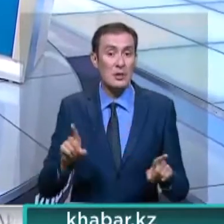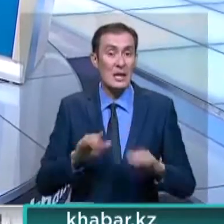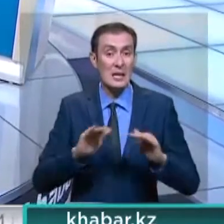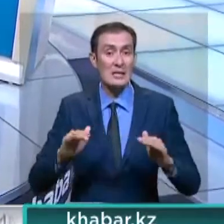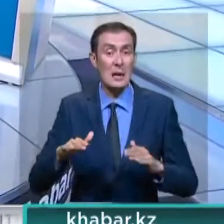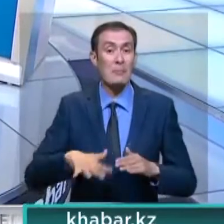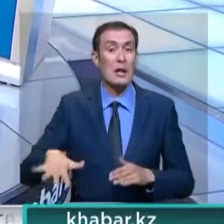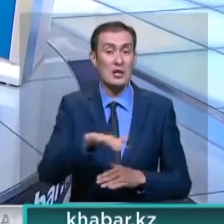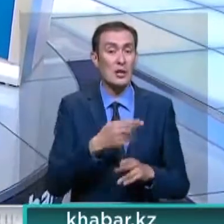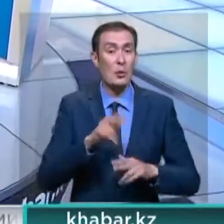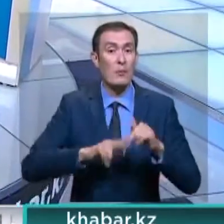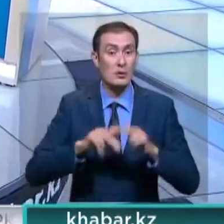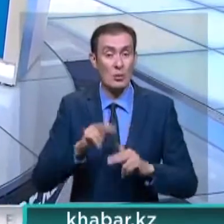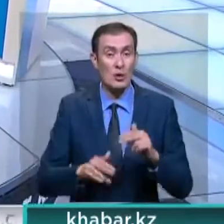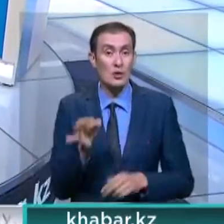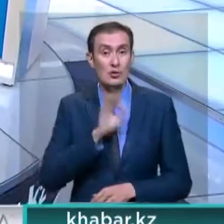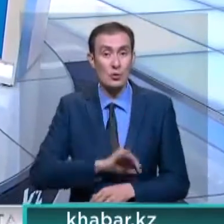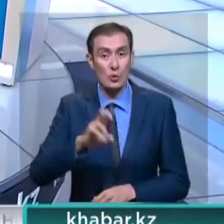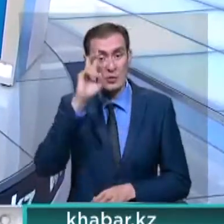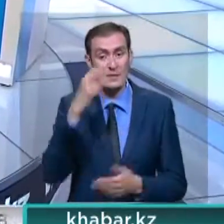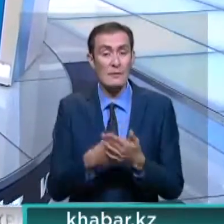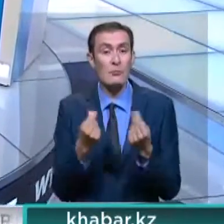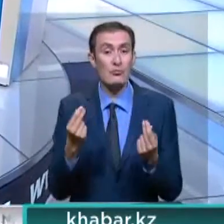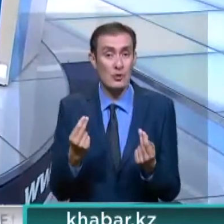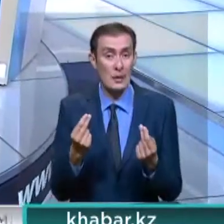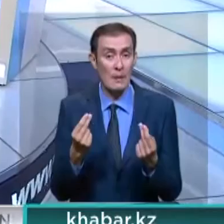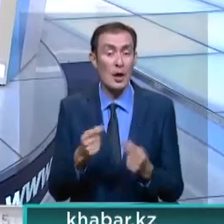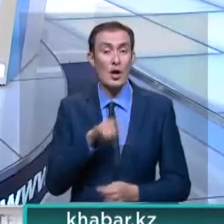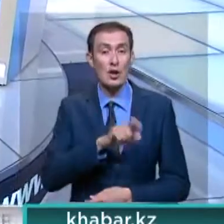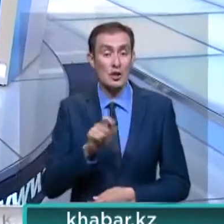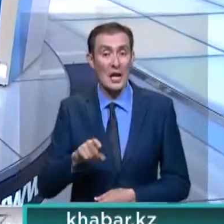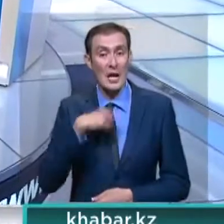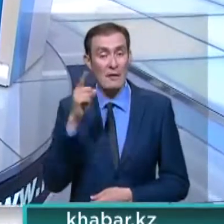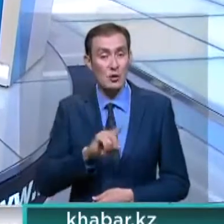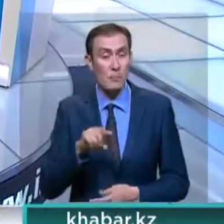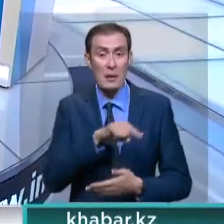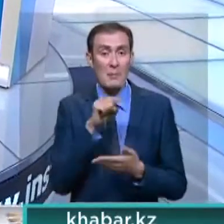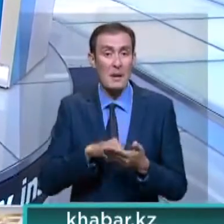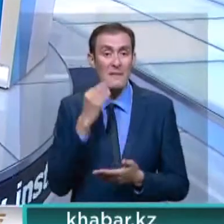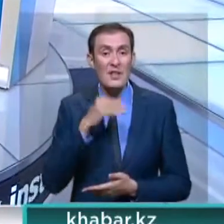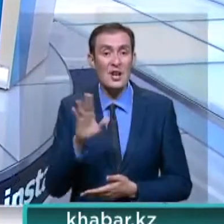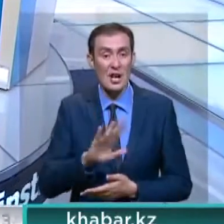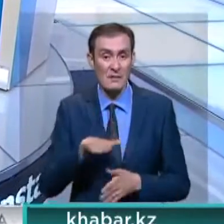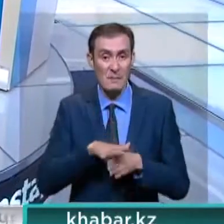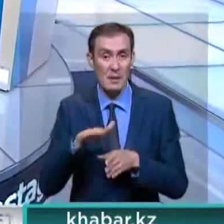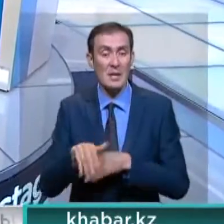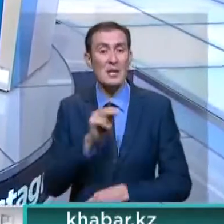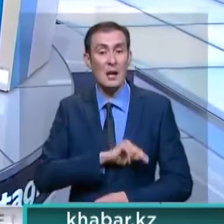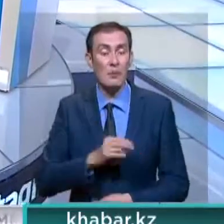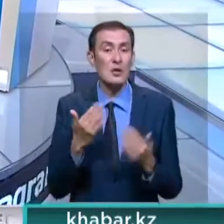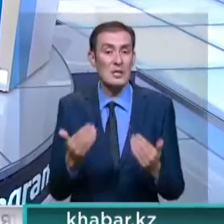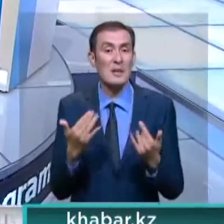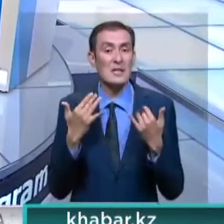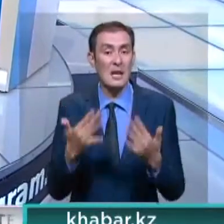детской площадке, которую построили за счет государственного бюджета. Жители уверены, проблема в некачественном выполнении работ. Теперь